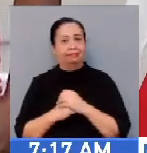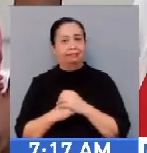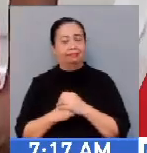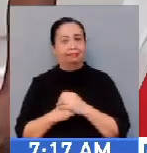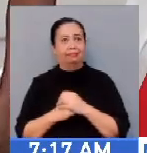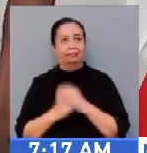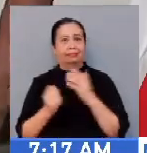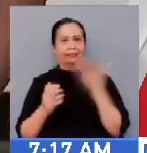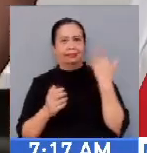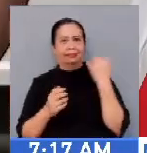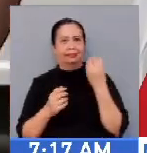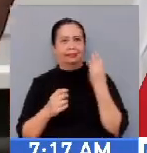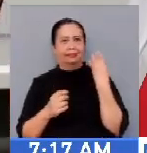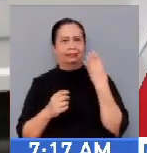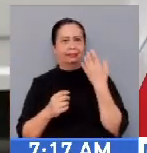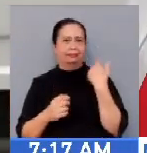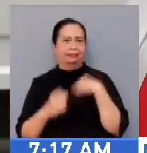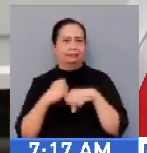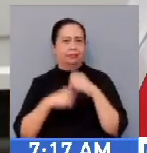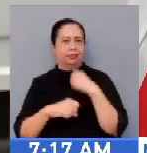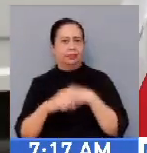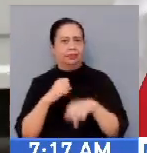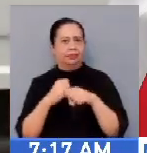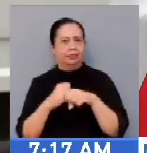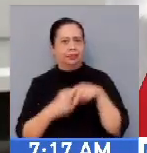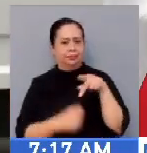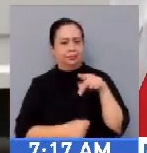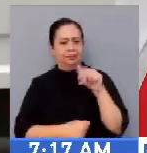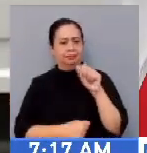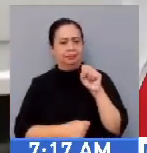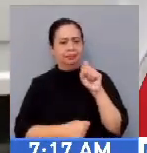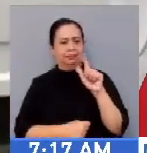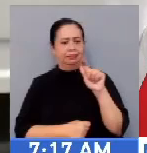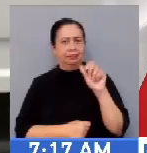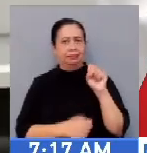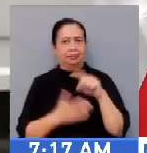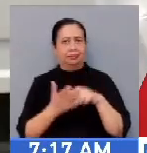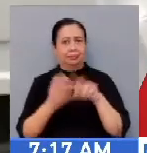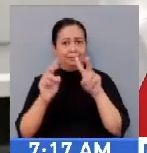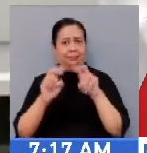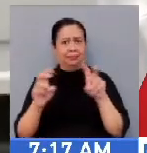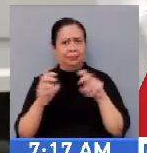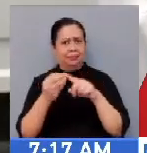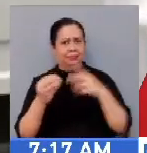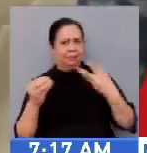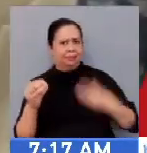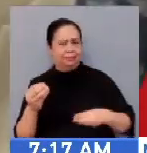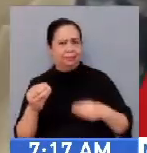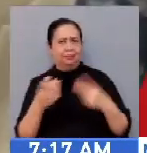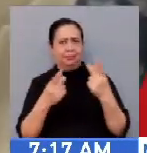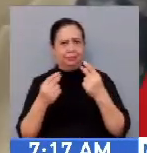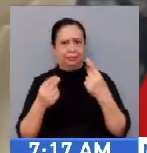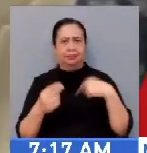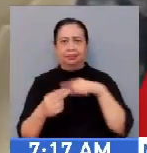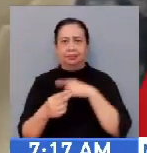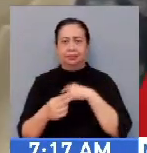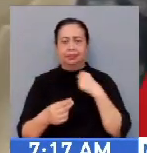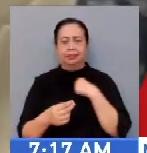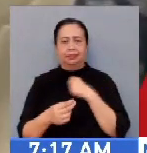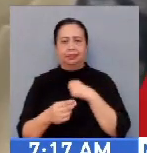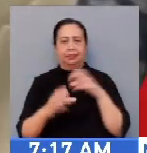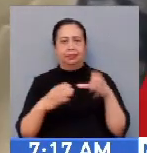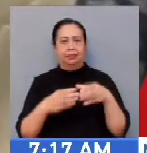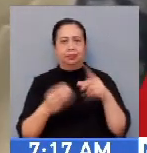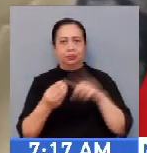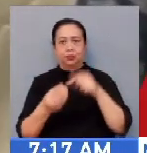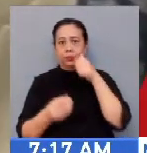mga taon, yung Pastillas investigation na ginawa ng aming Senate Committee on Women,